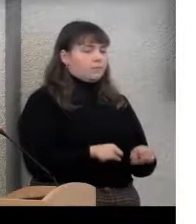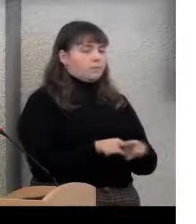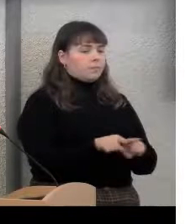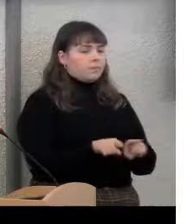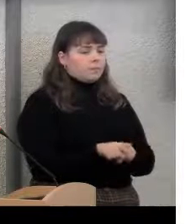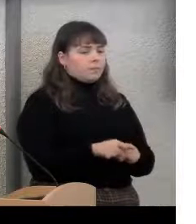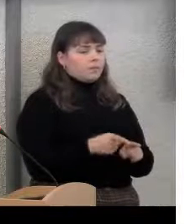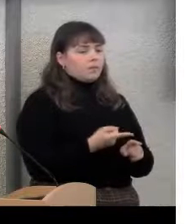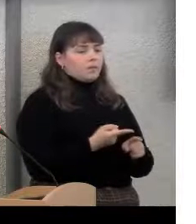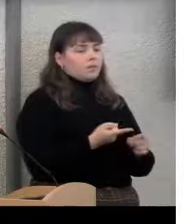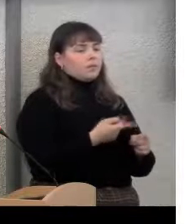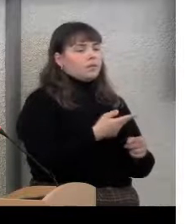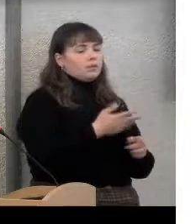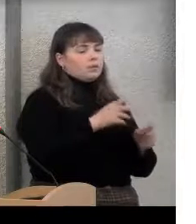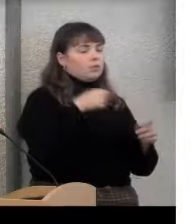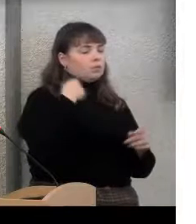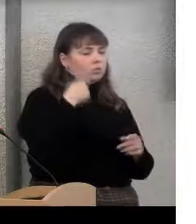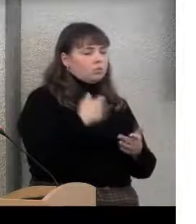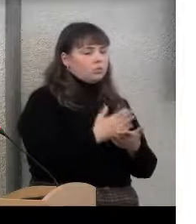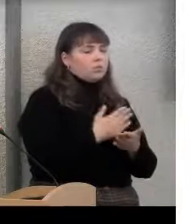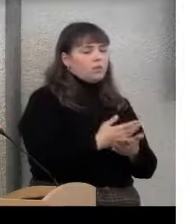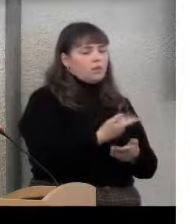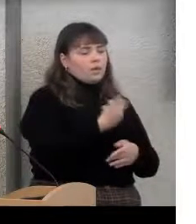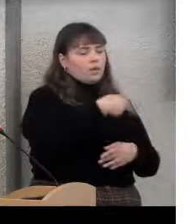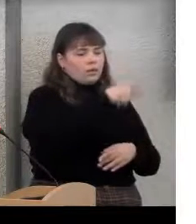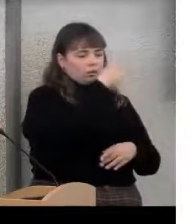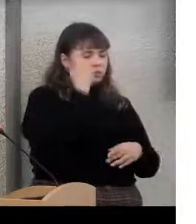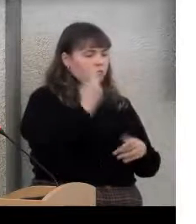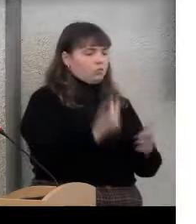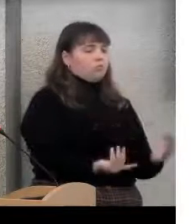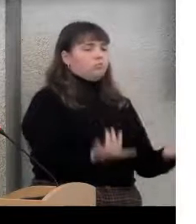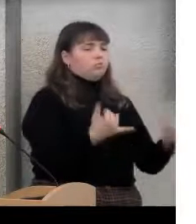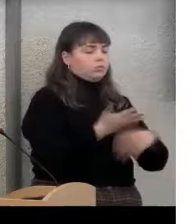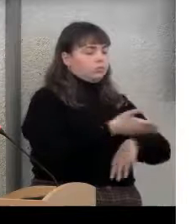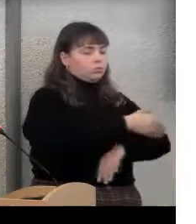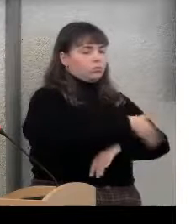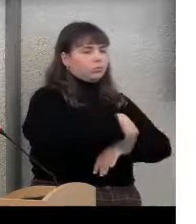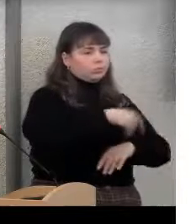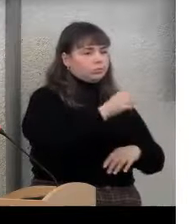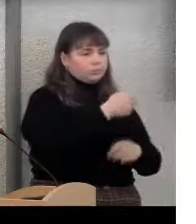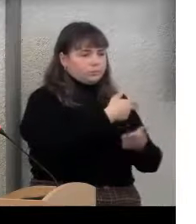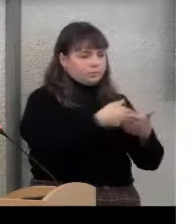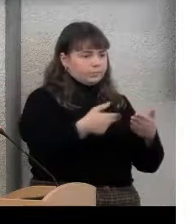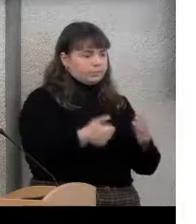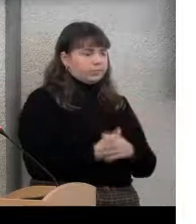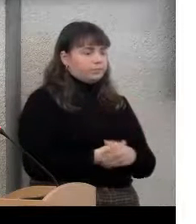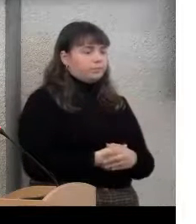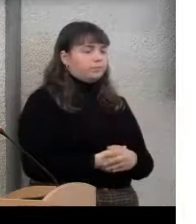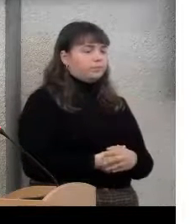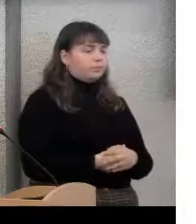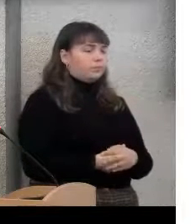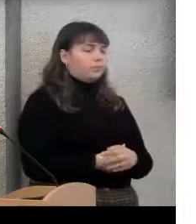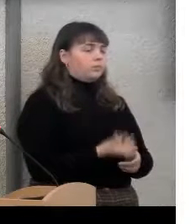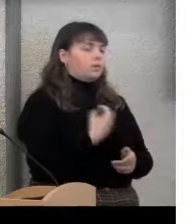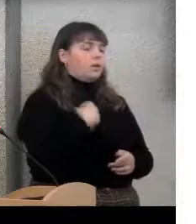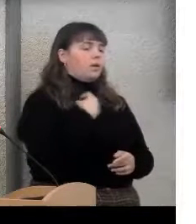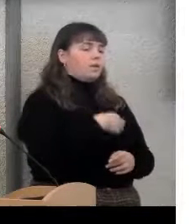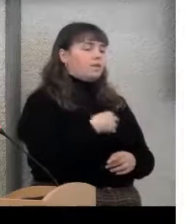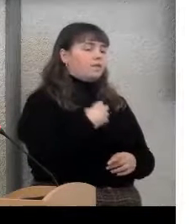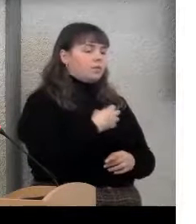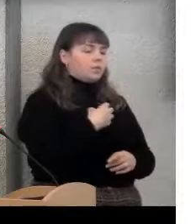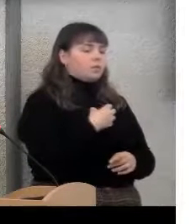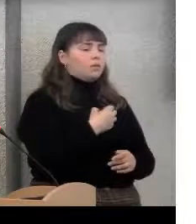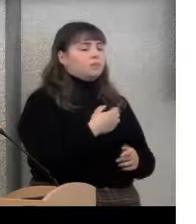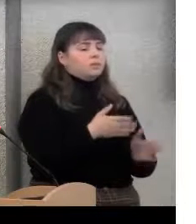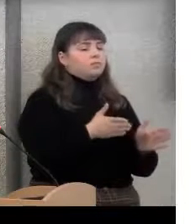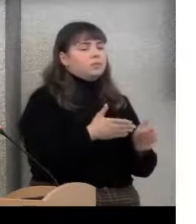dėl Lietuvos užsienio startuolių pritraukimo strategijos. Palankus teisinis reguliavimas. Labai svarbi startuolių ekosistemos